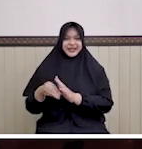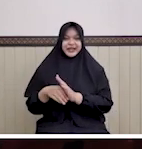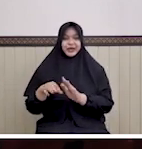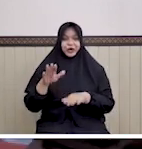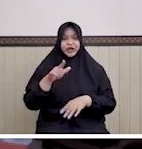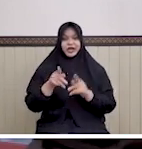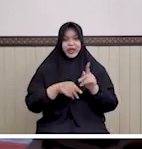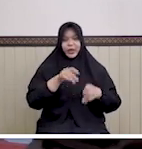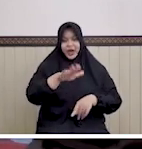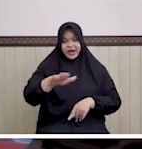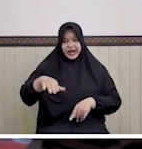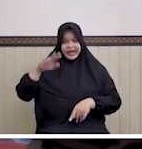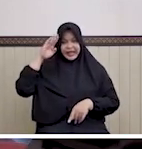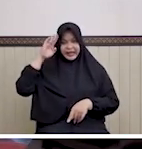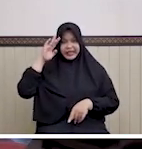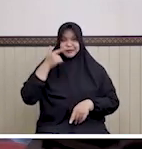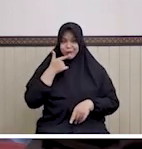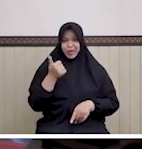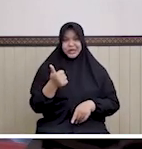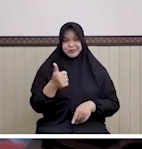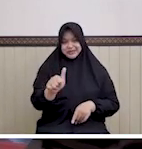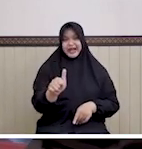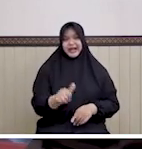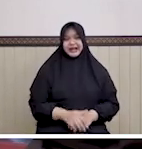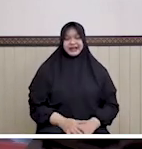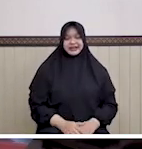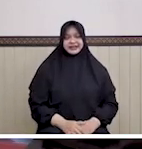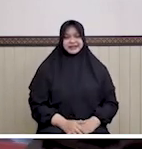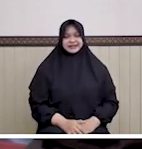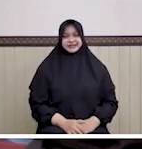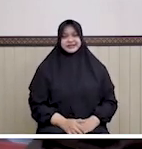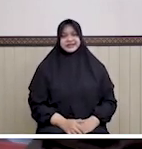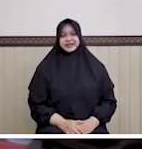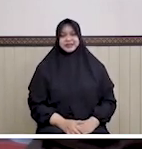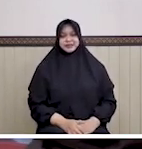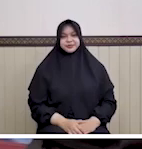tapi kalau udah lengkap laki-laki bisa ya